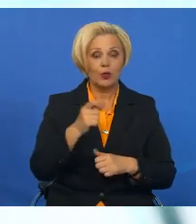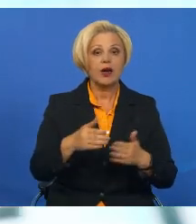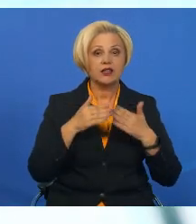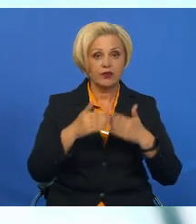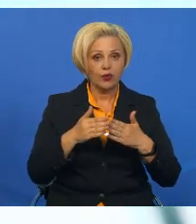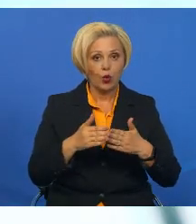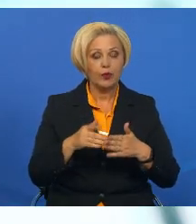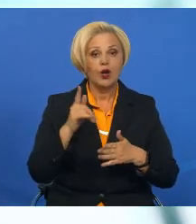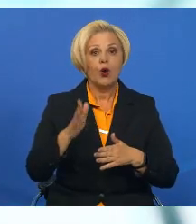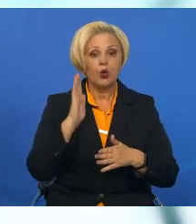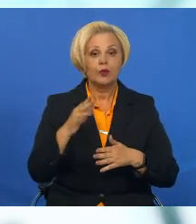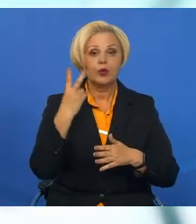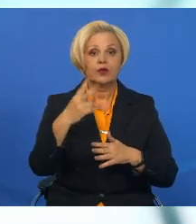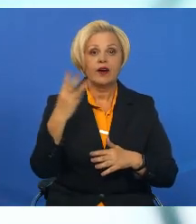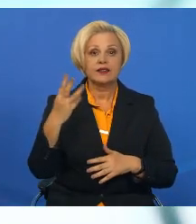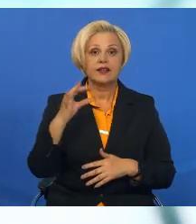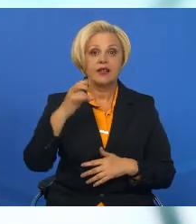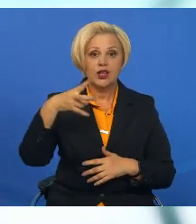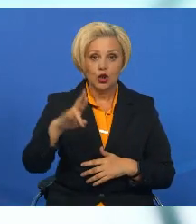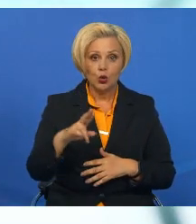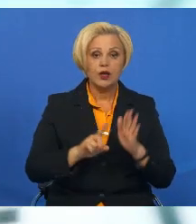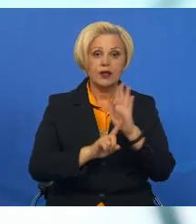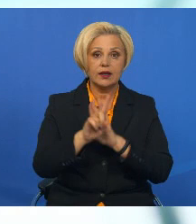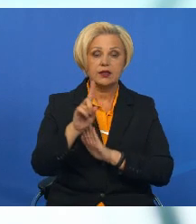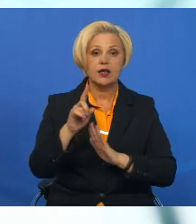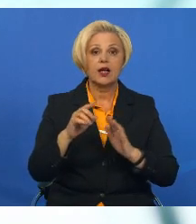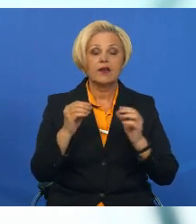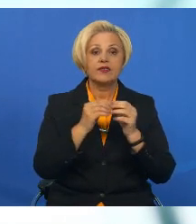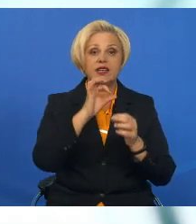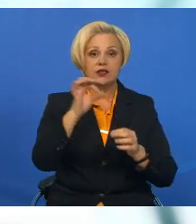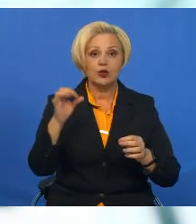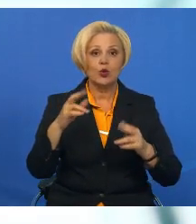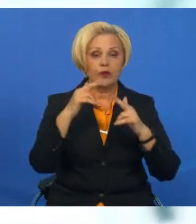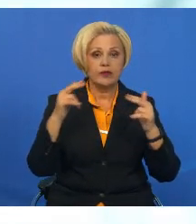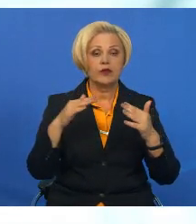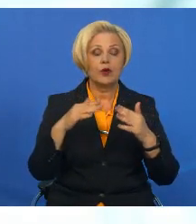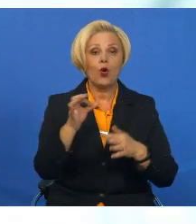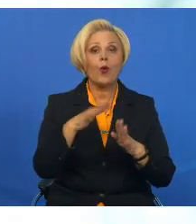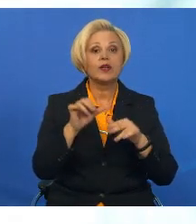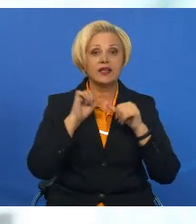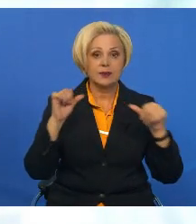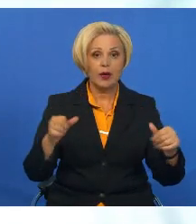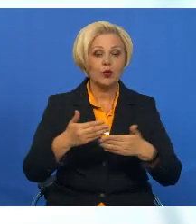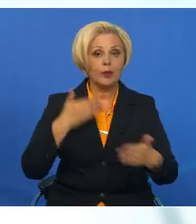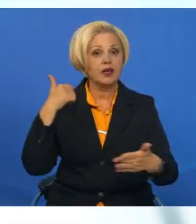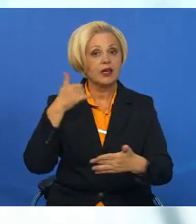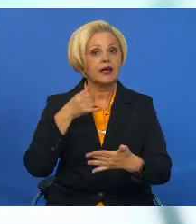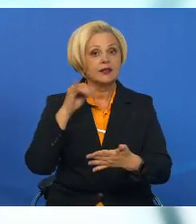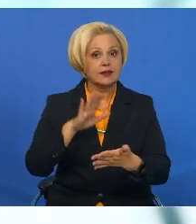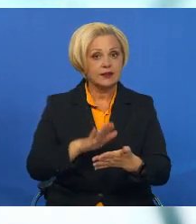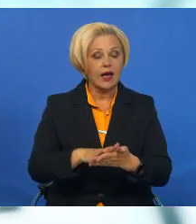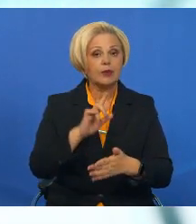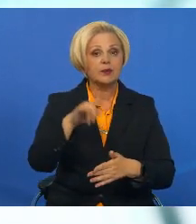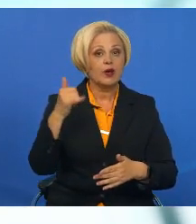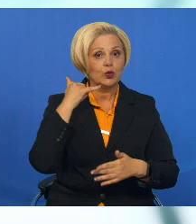Гомелі. Ён адбудзецца 23 чэрвеня. Пачатак у 10 гадзін у будынку аблвыканкама. Папярэдні запіс ажыццяўляецца